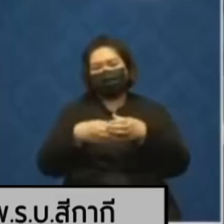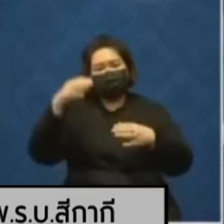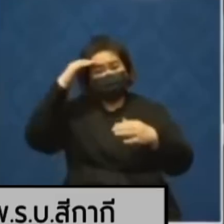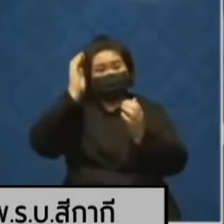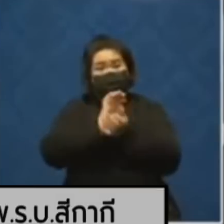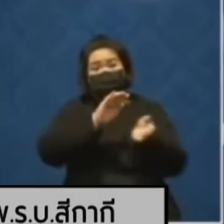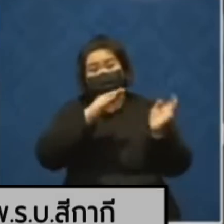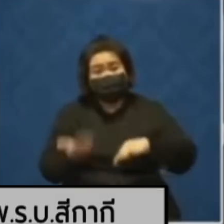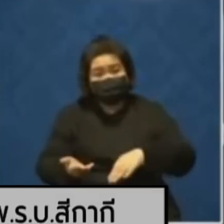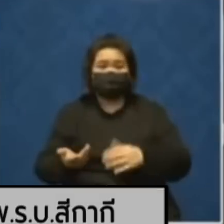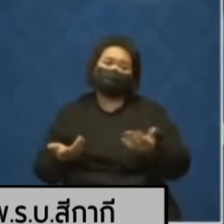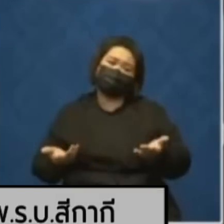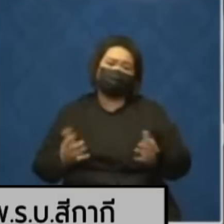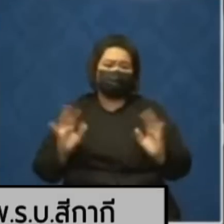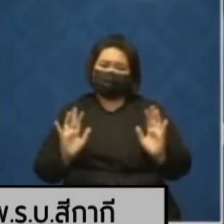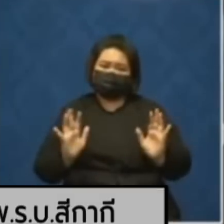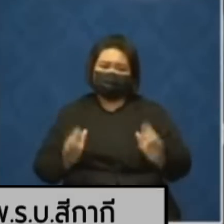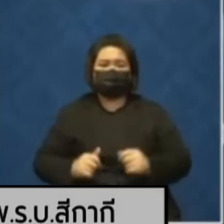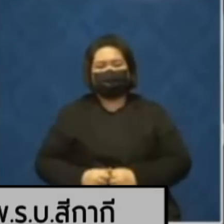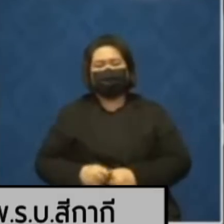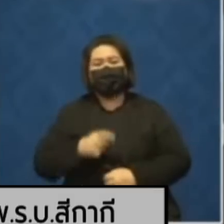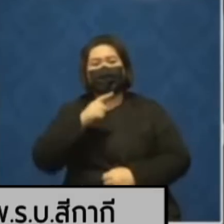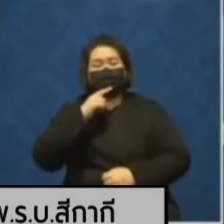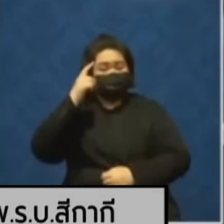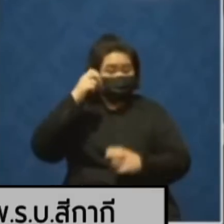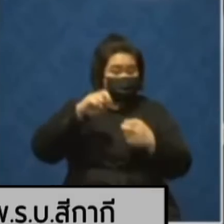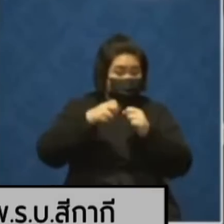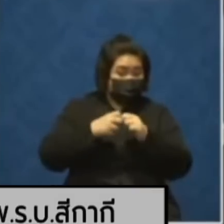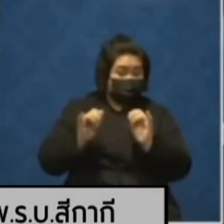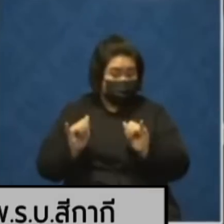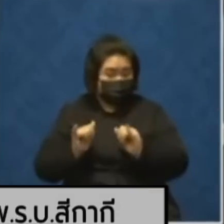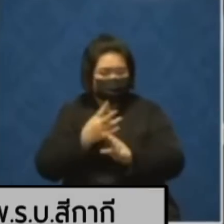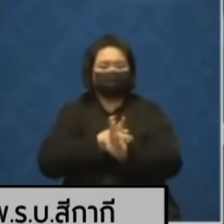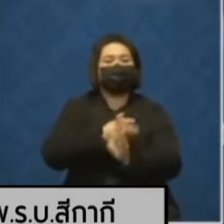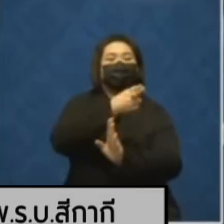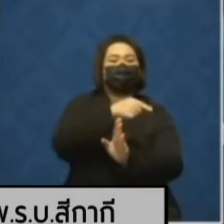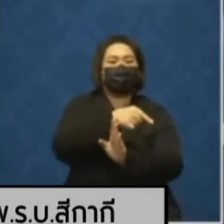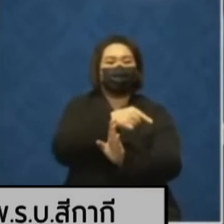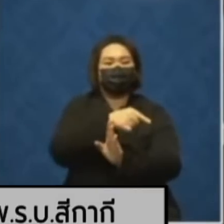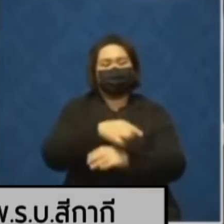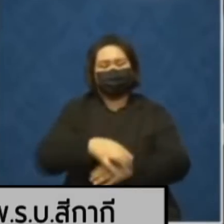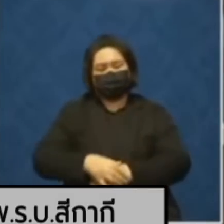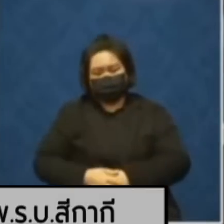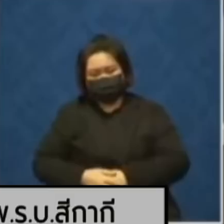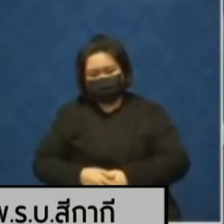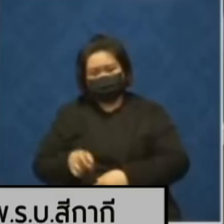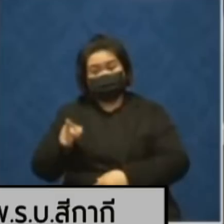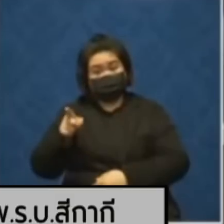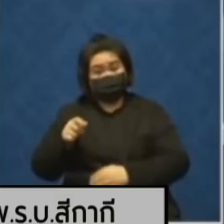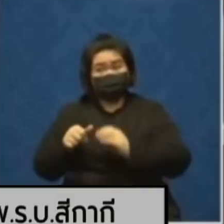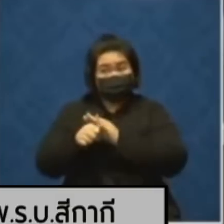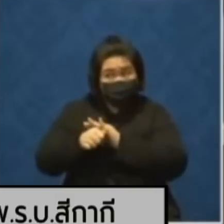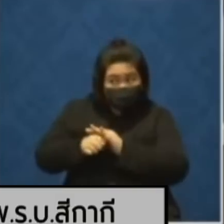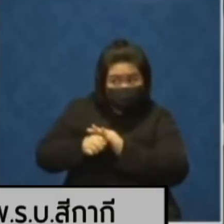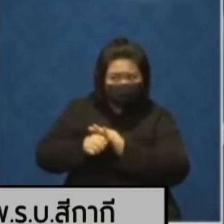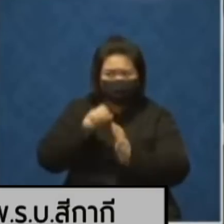2. เป็นการตัดไฟแต่ต้นลม 3. เขาซ่อน เขาเร็